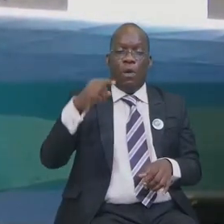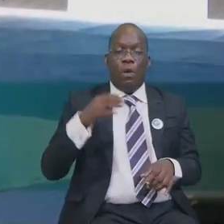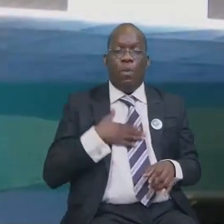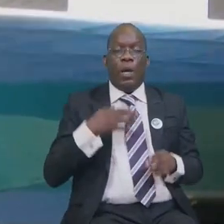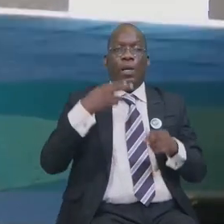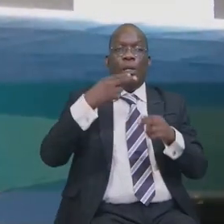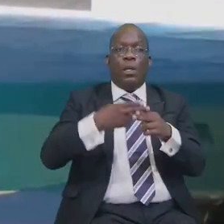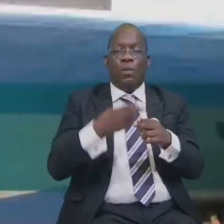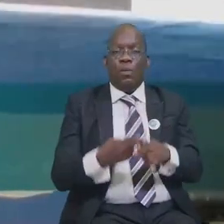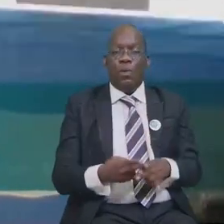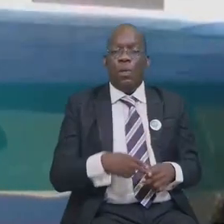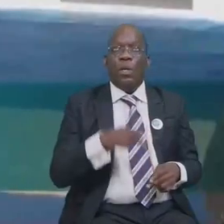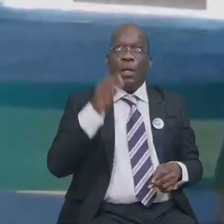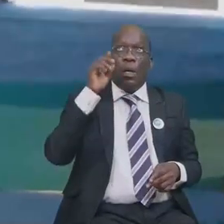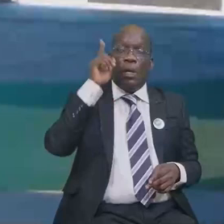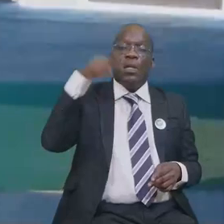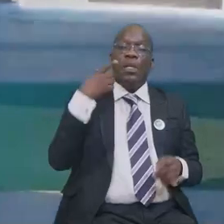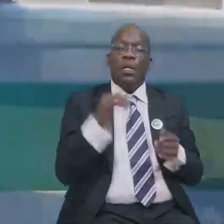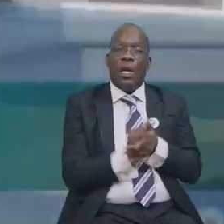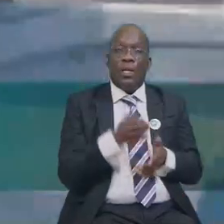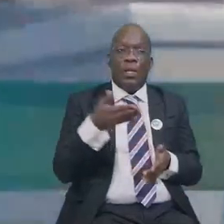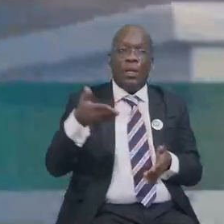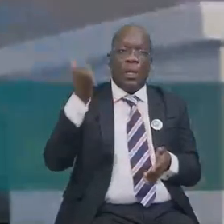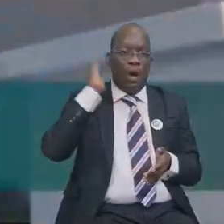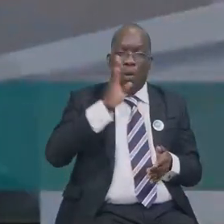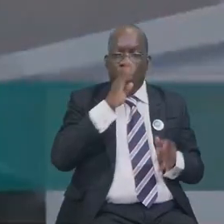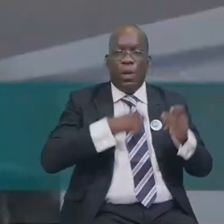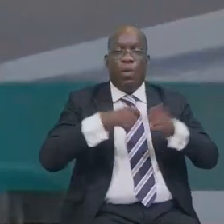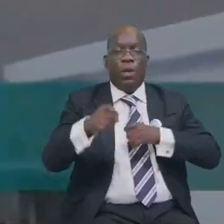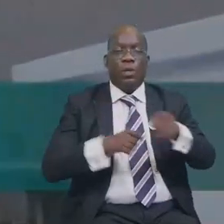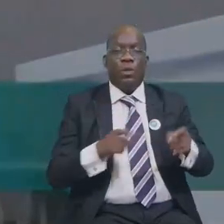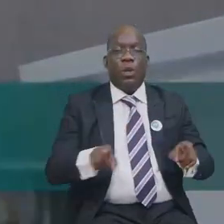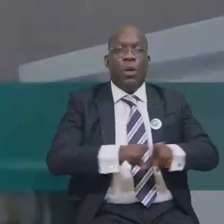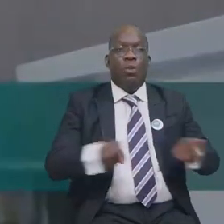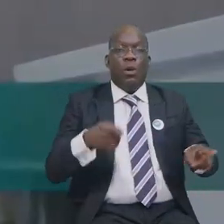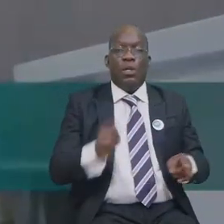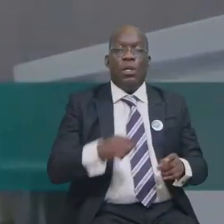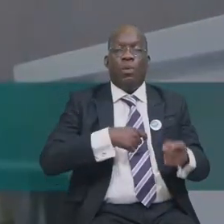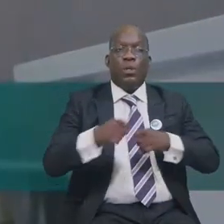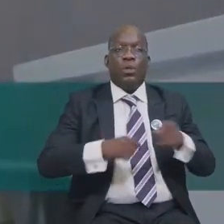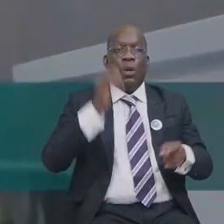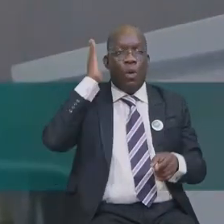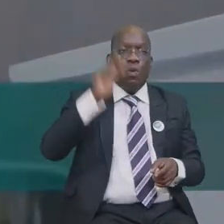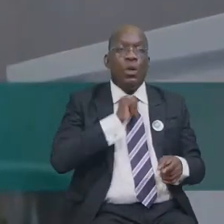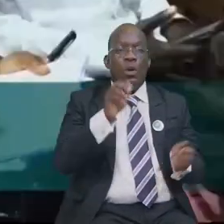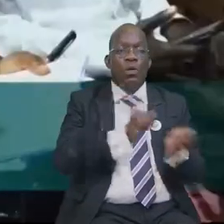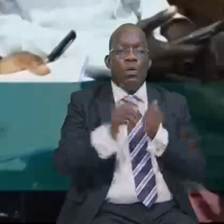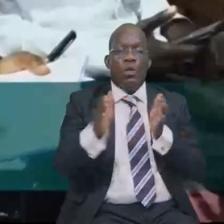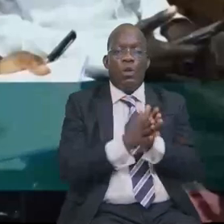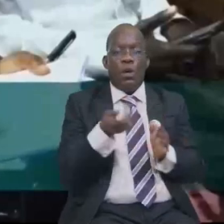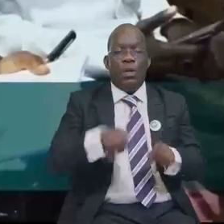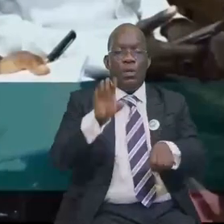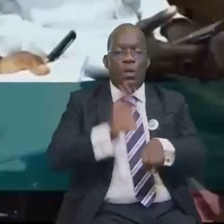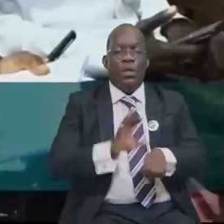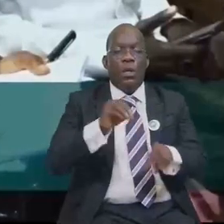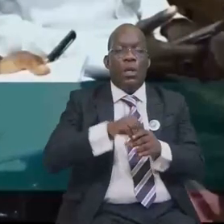Il dit qu'il y aura la persécution, mais la persécution ne va pas détruire l'église. Dans le